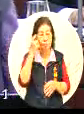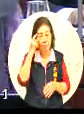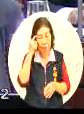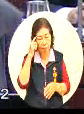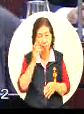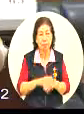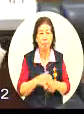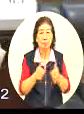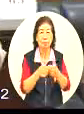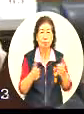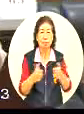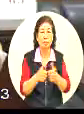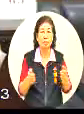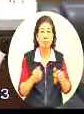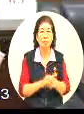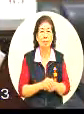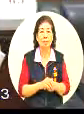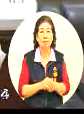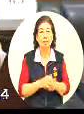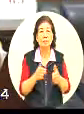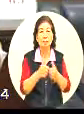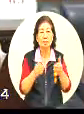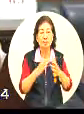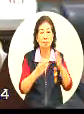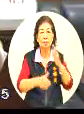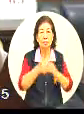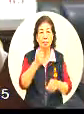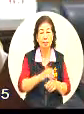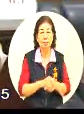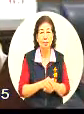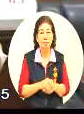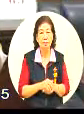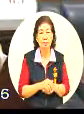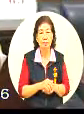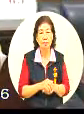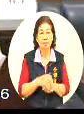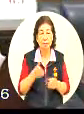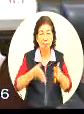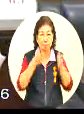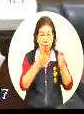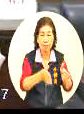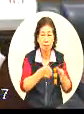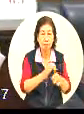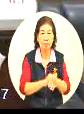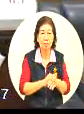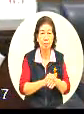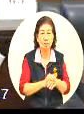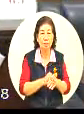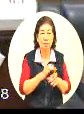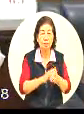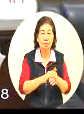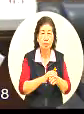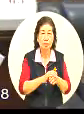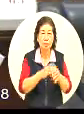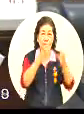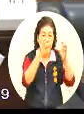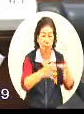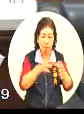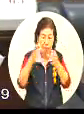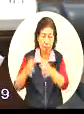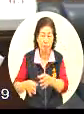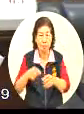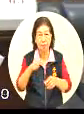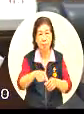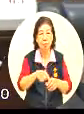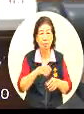谢。 谢谢我们市长、哦、所以针对如果结构问题排除以外，